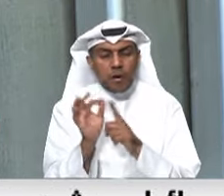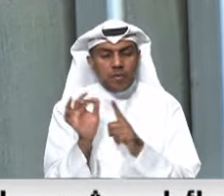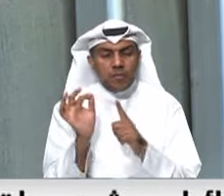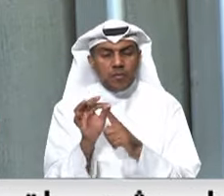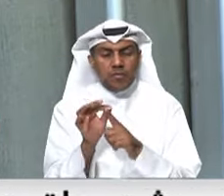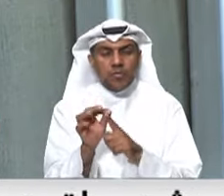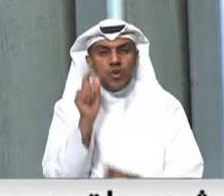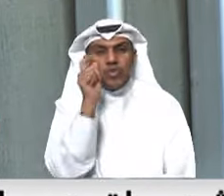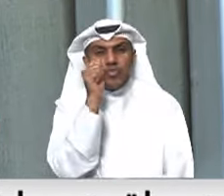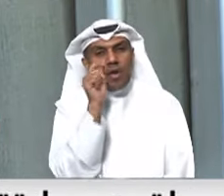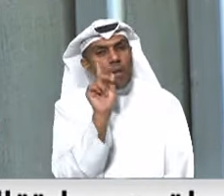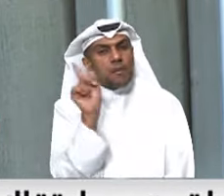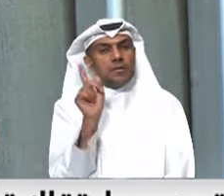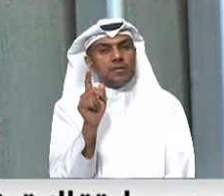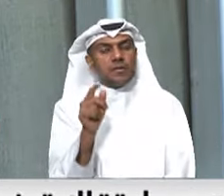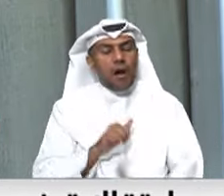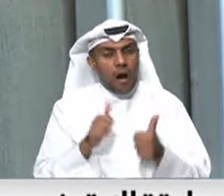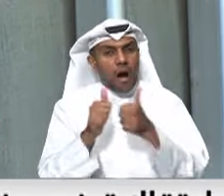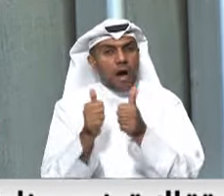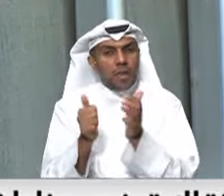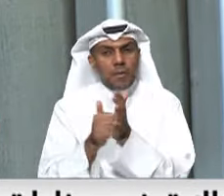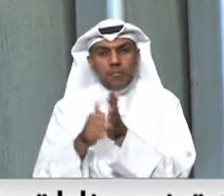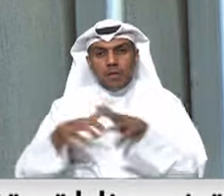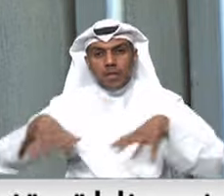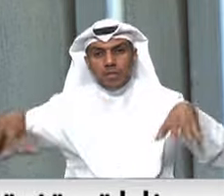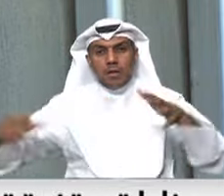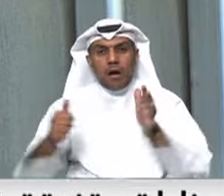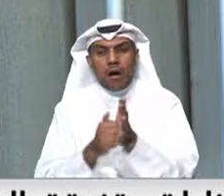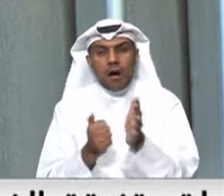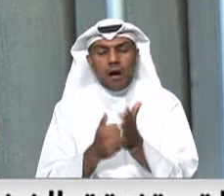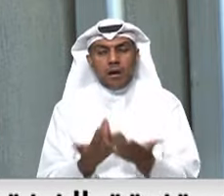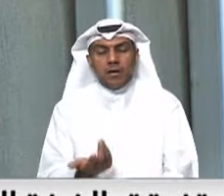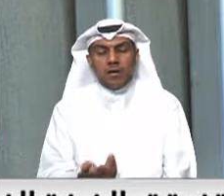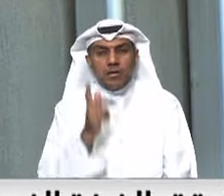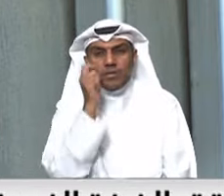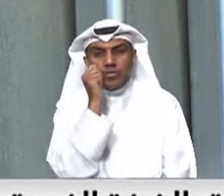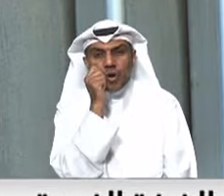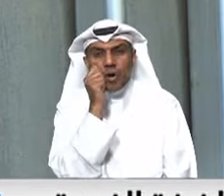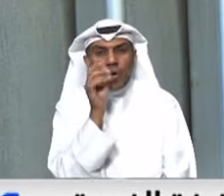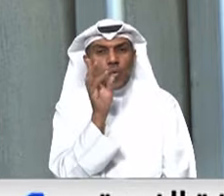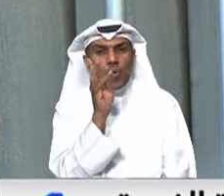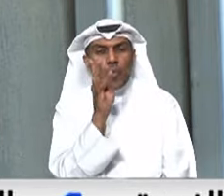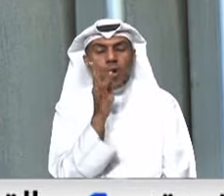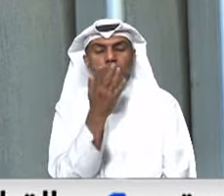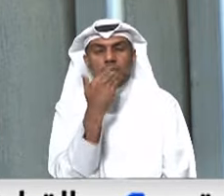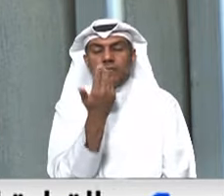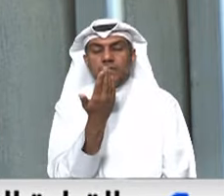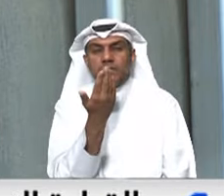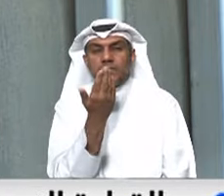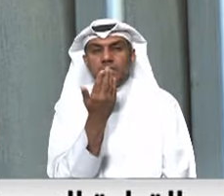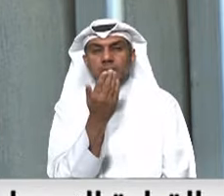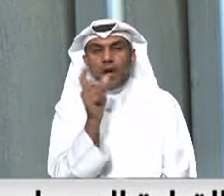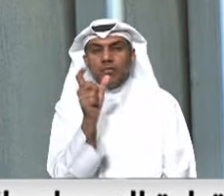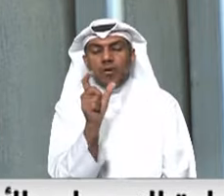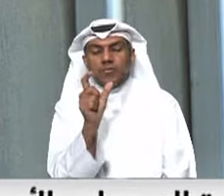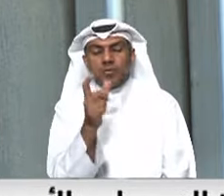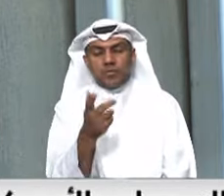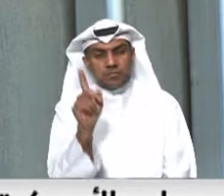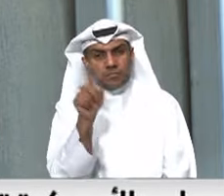المنشوده بالقضاء على ظاهره سكن العزاب في المناطق السكنيه الخاصه مروع محرم تلفزيون دوله الكويت